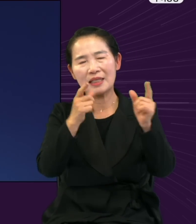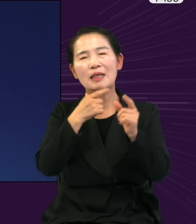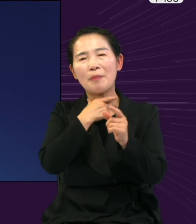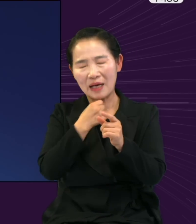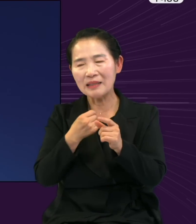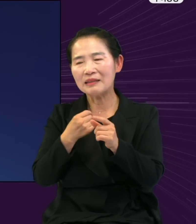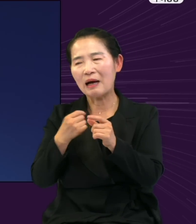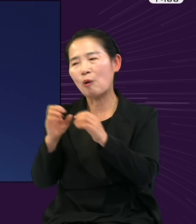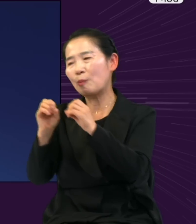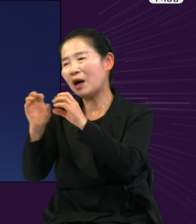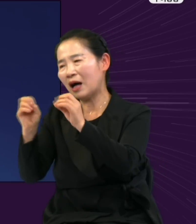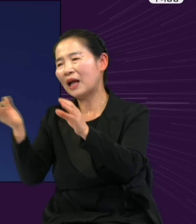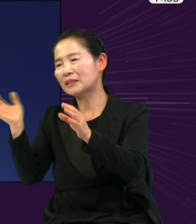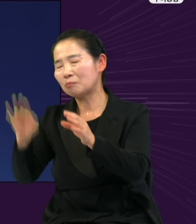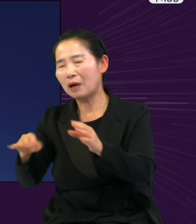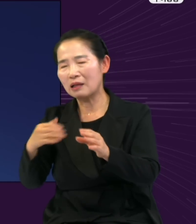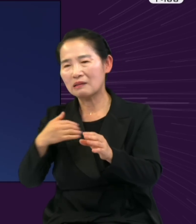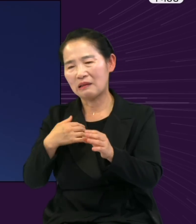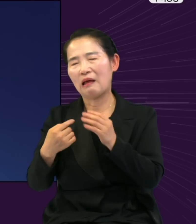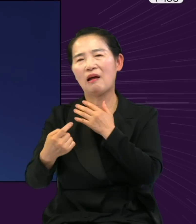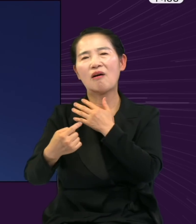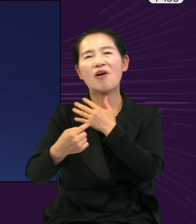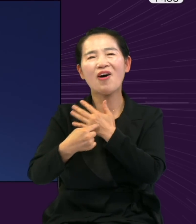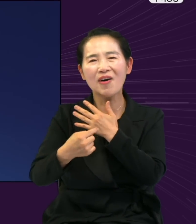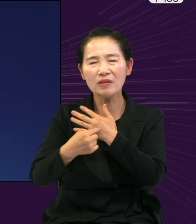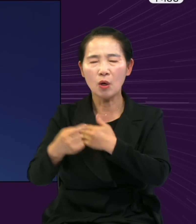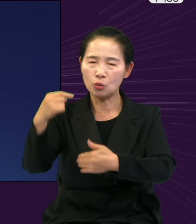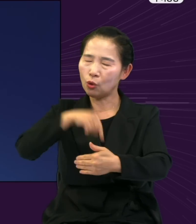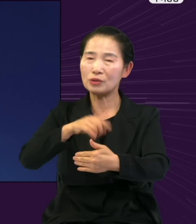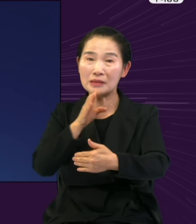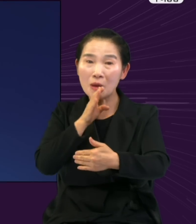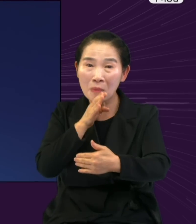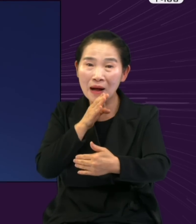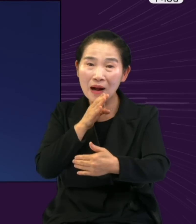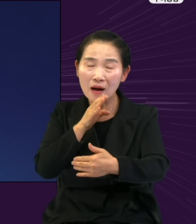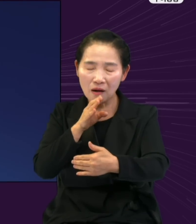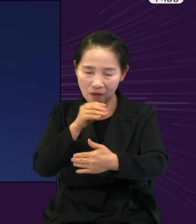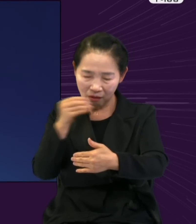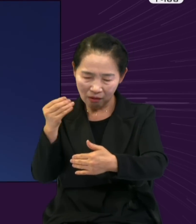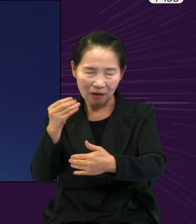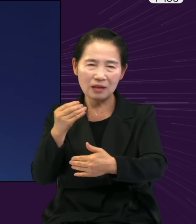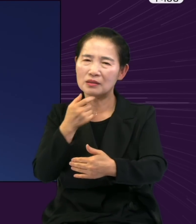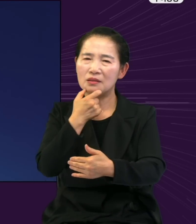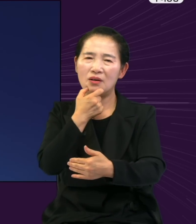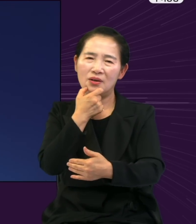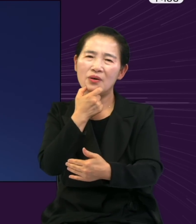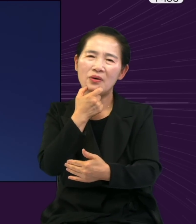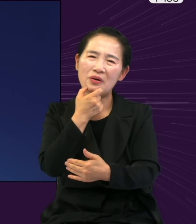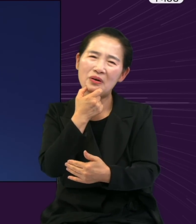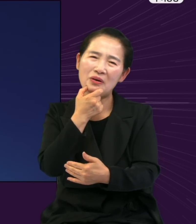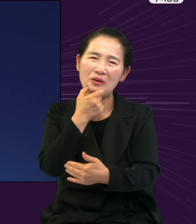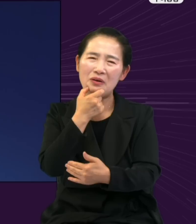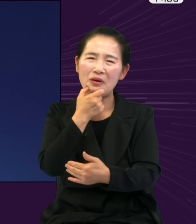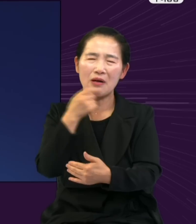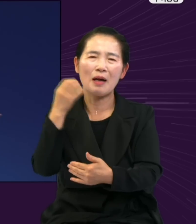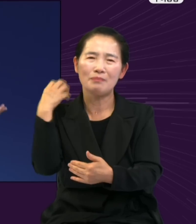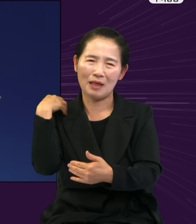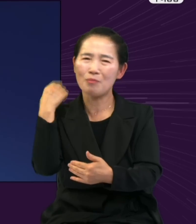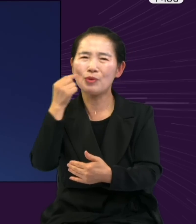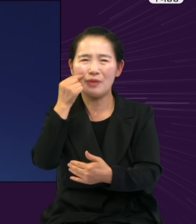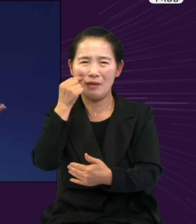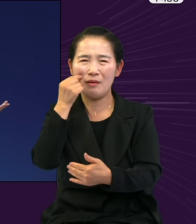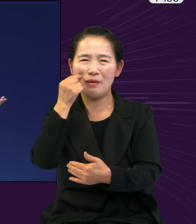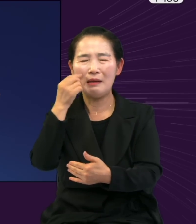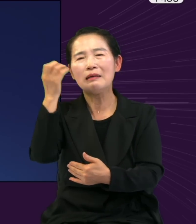부딪히는 시간이었어요. 싫더라고요. 선교사 진짜 그냥